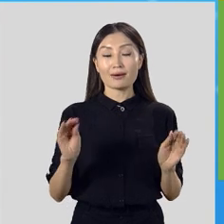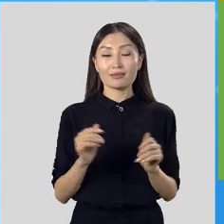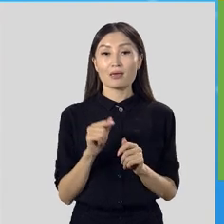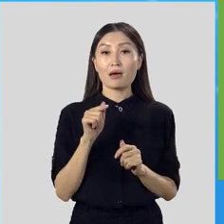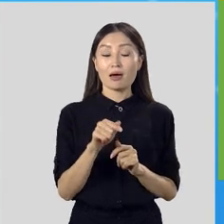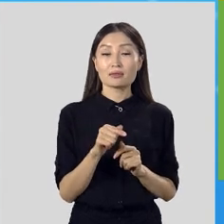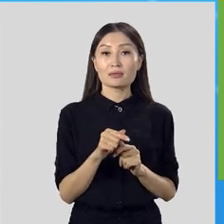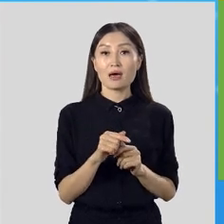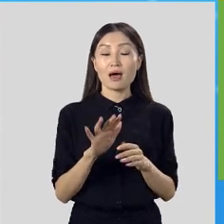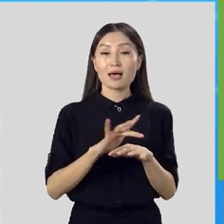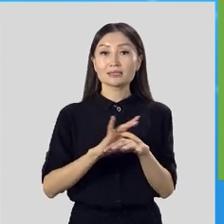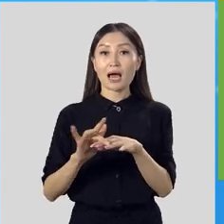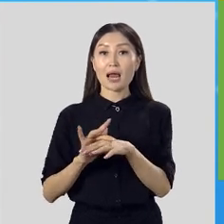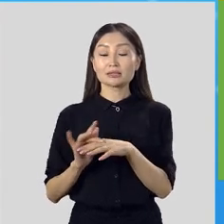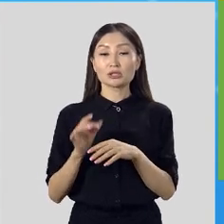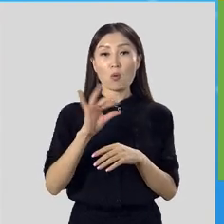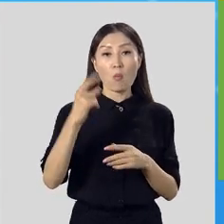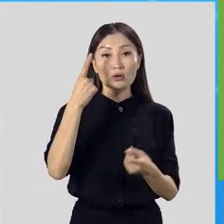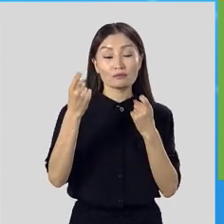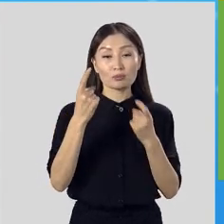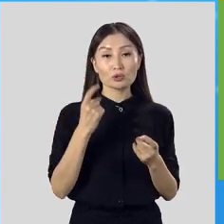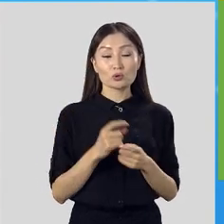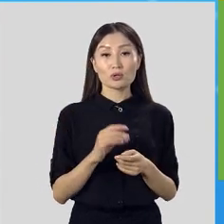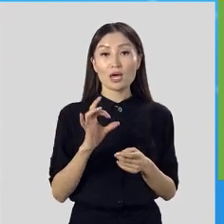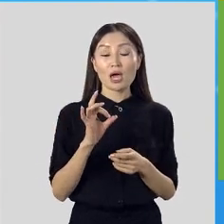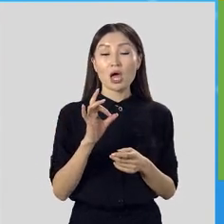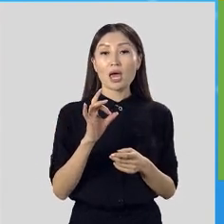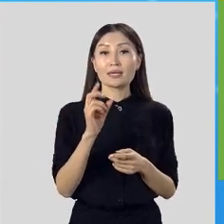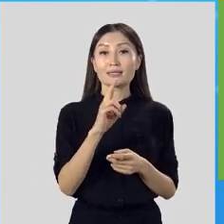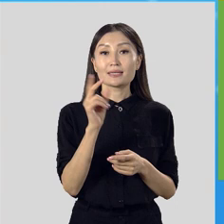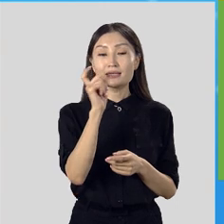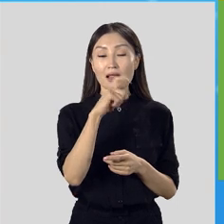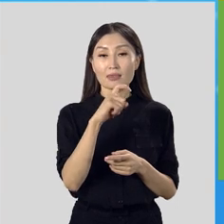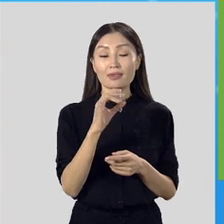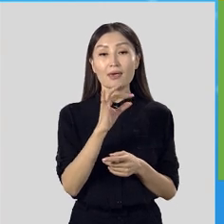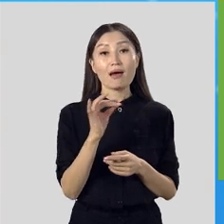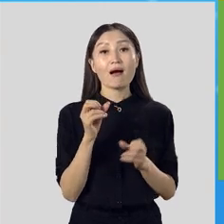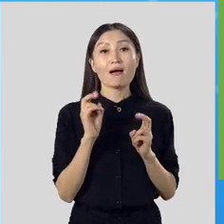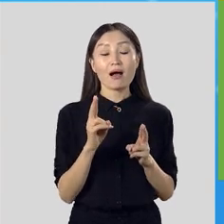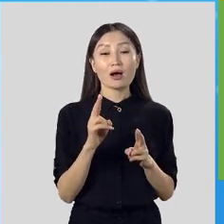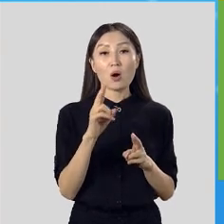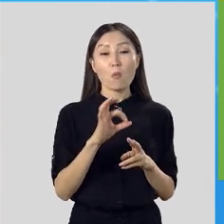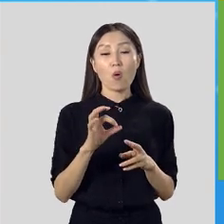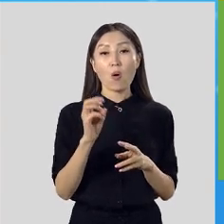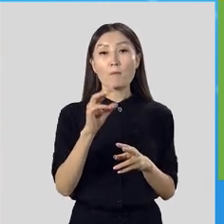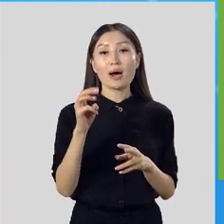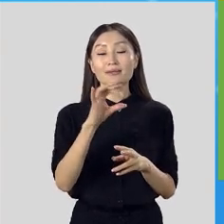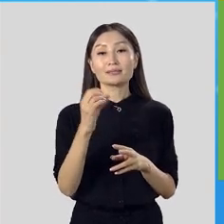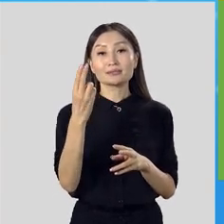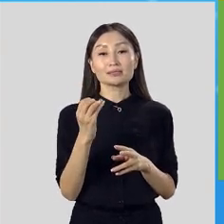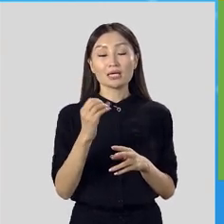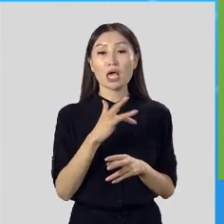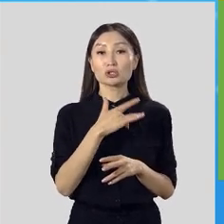Она скользит по информационной рибонуклеиновой кислоте, как по матрице, и в